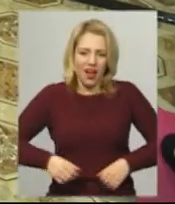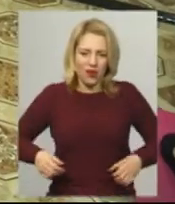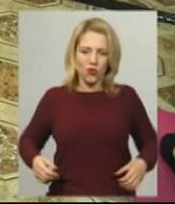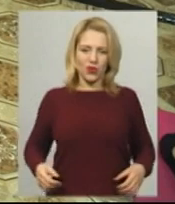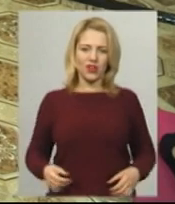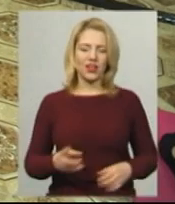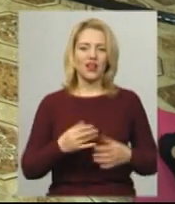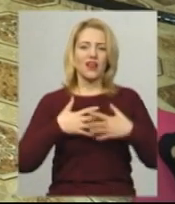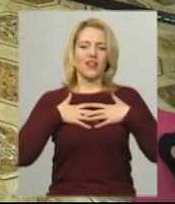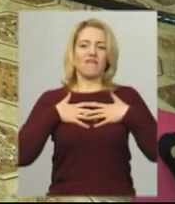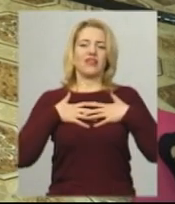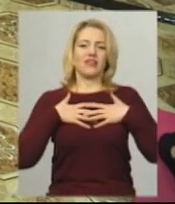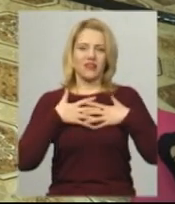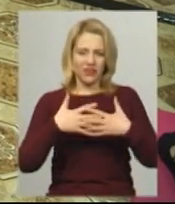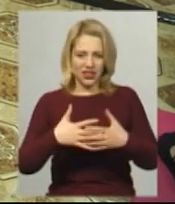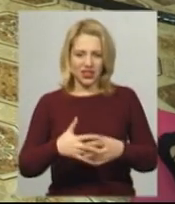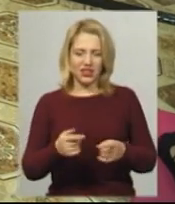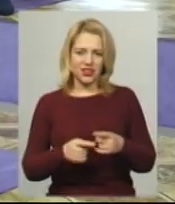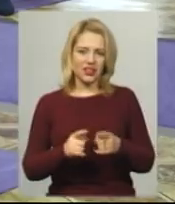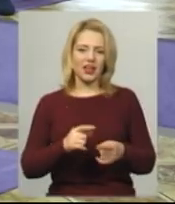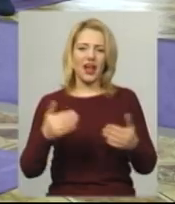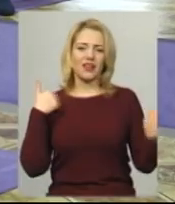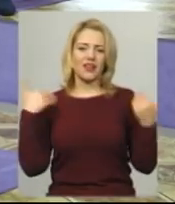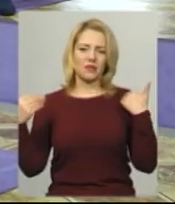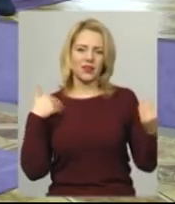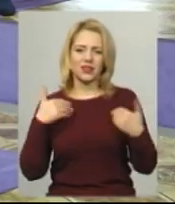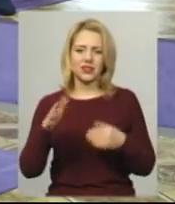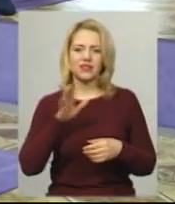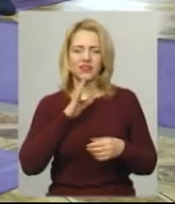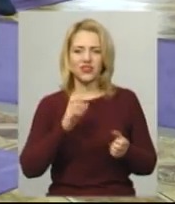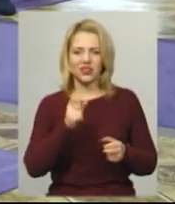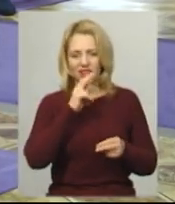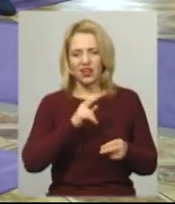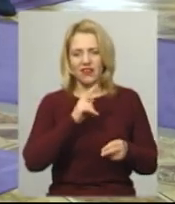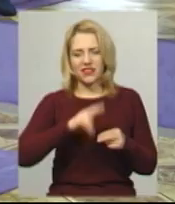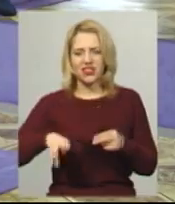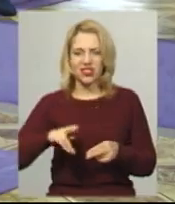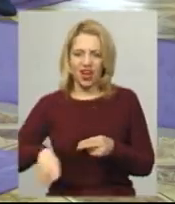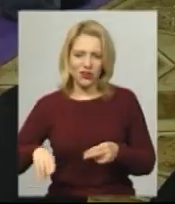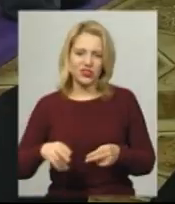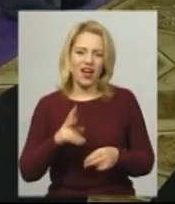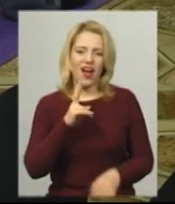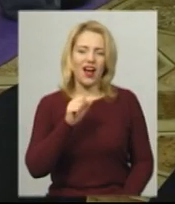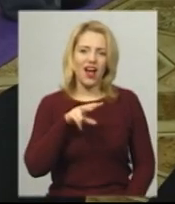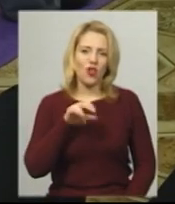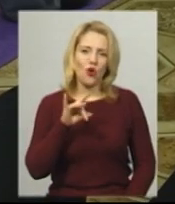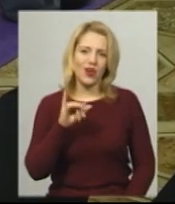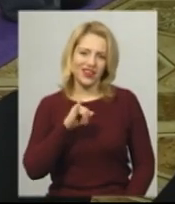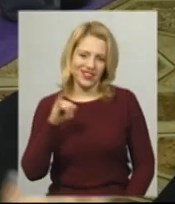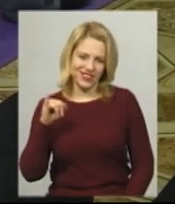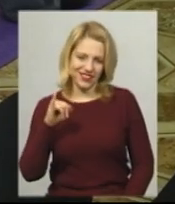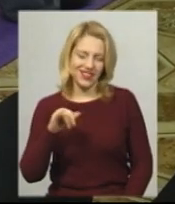На вдих-видих, балансуючи на скручених гімнастичних килимках, дівчата втрачають калорії після різдвяних застіль. Одна із них, Олена